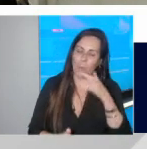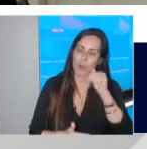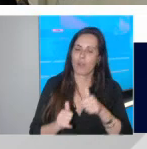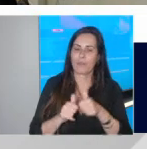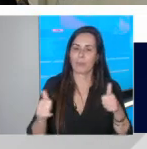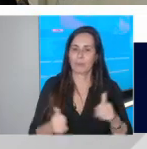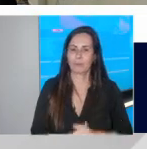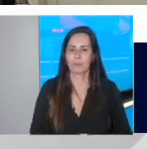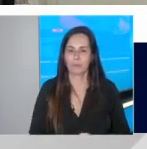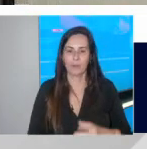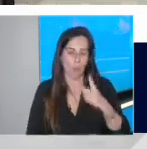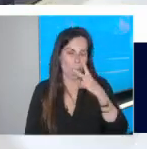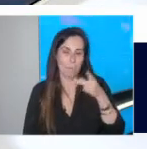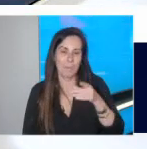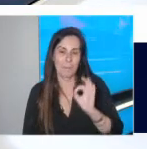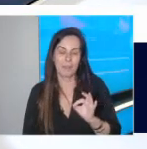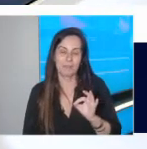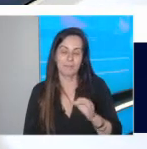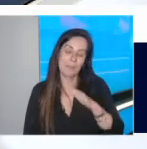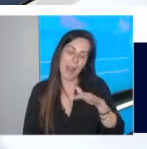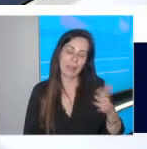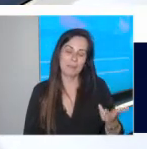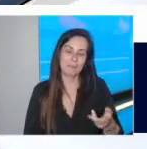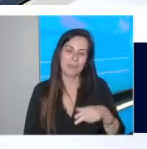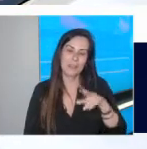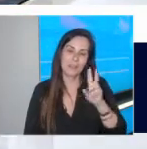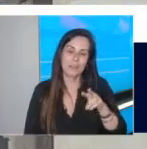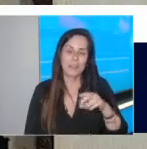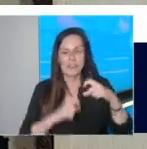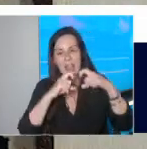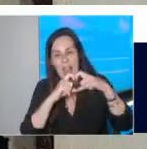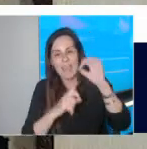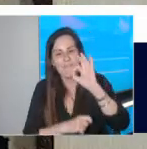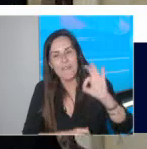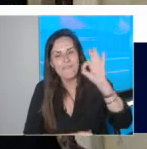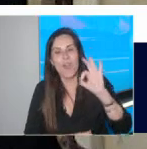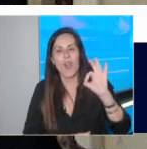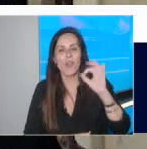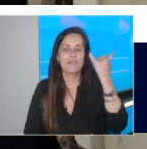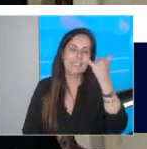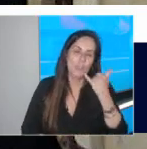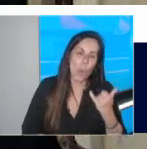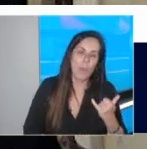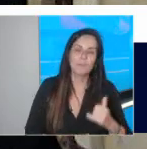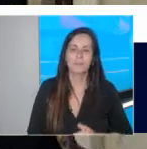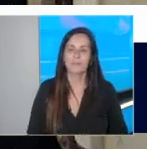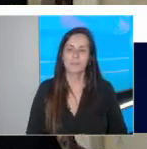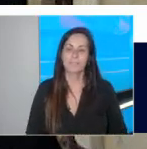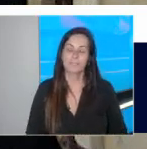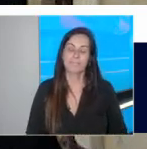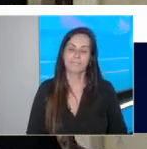ונפרד ממנה. גם רואים שבאמת מדובר בילדים, יש שם ככה לבבות ועצים וציורים. נכון, מאוד